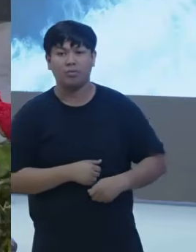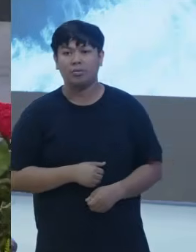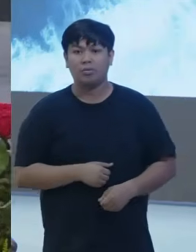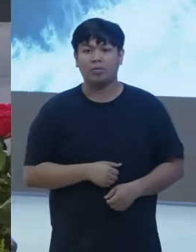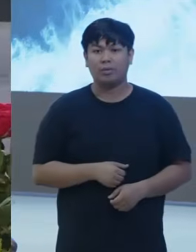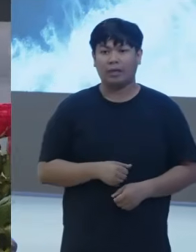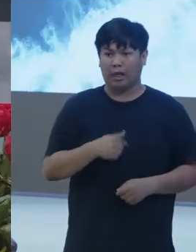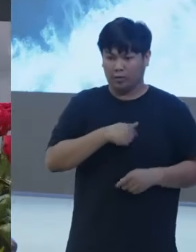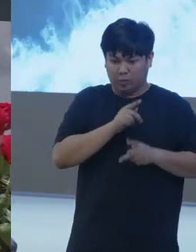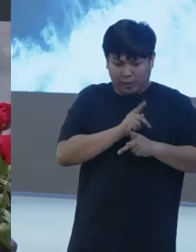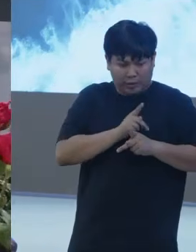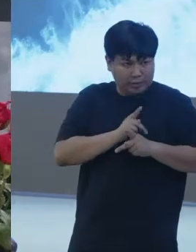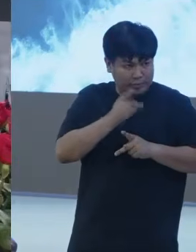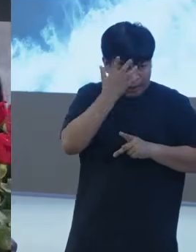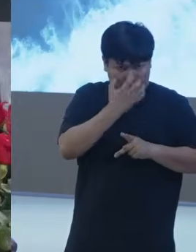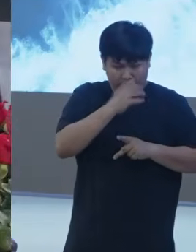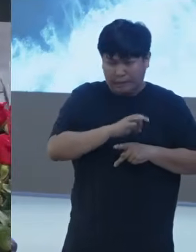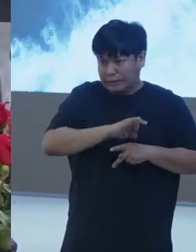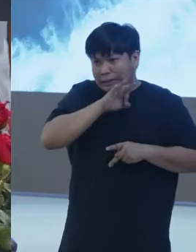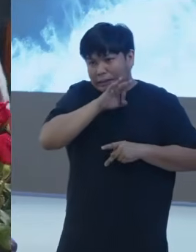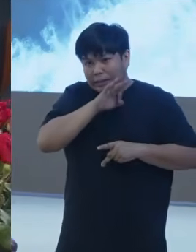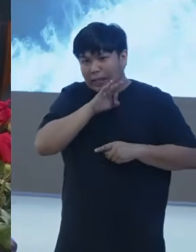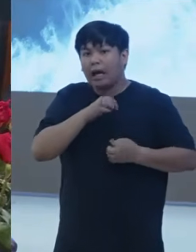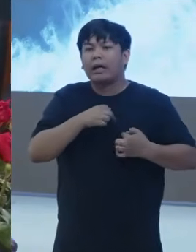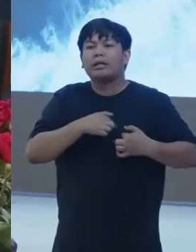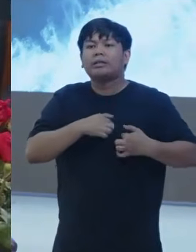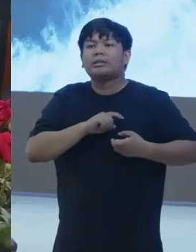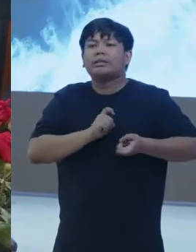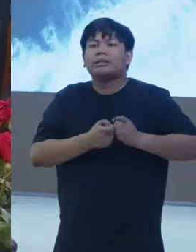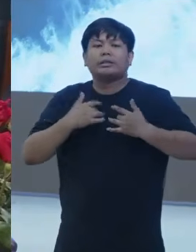yon. Hindi siya malungkot.